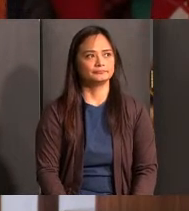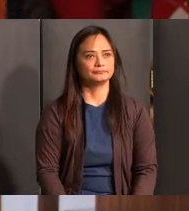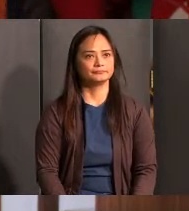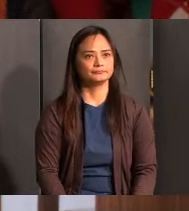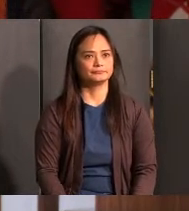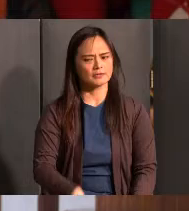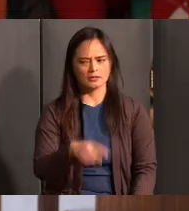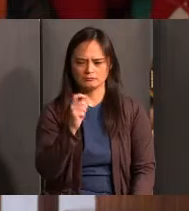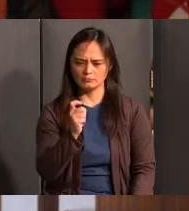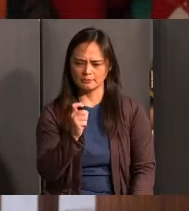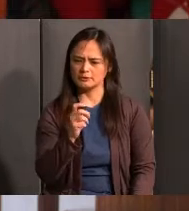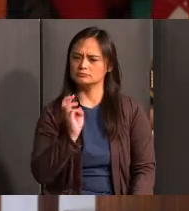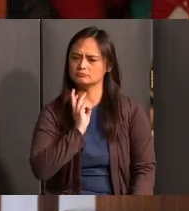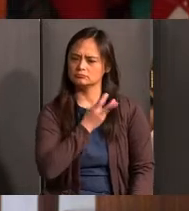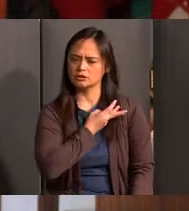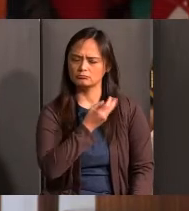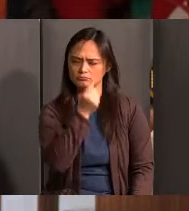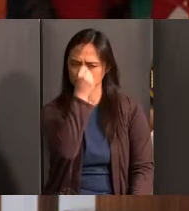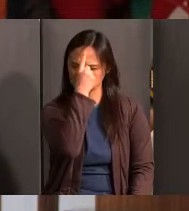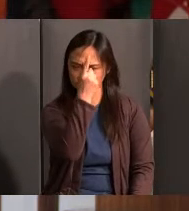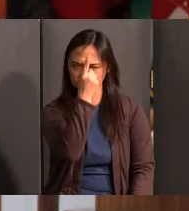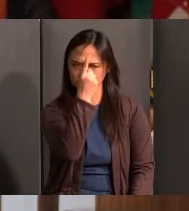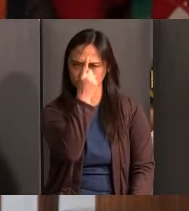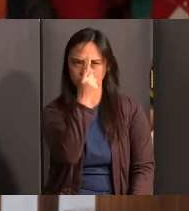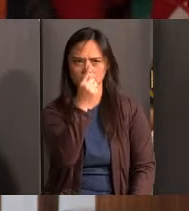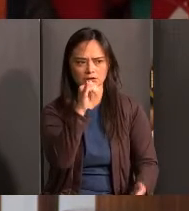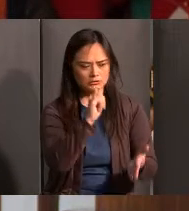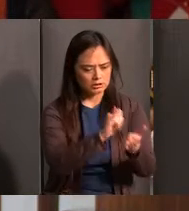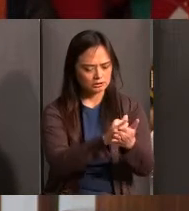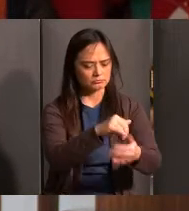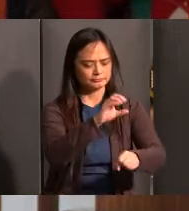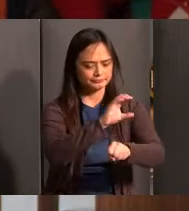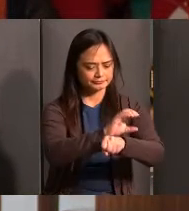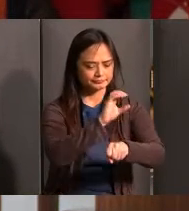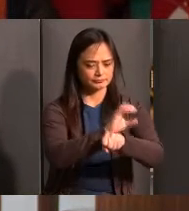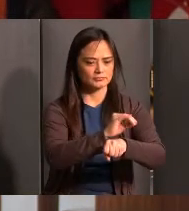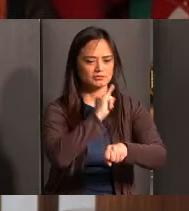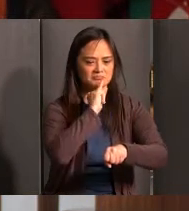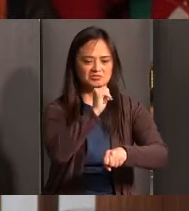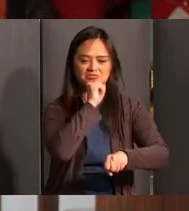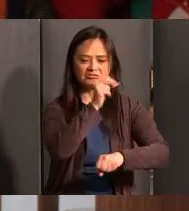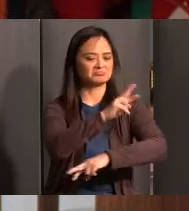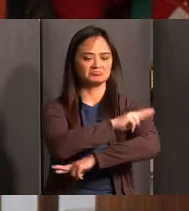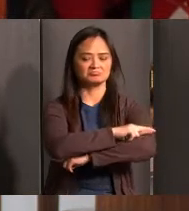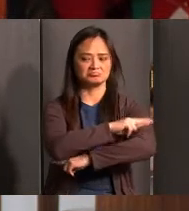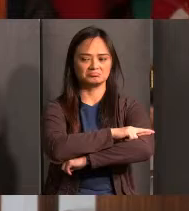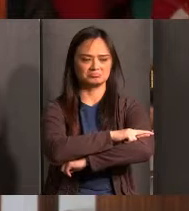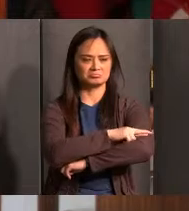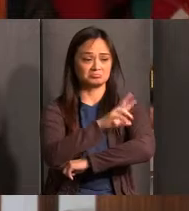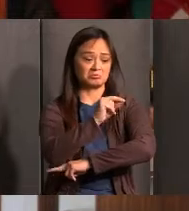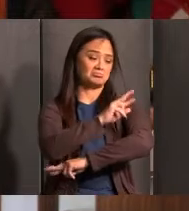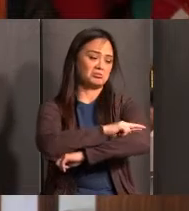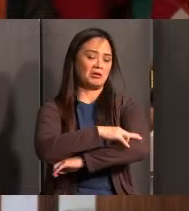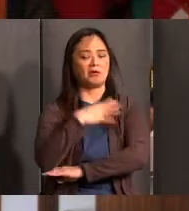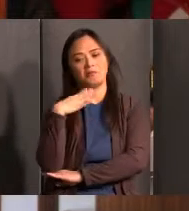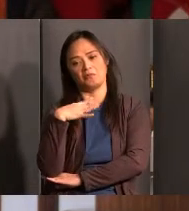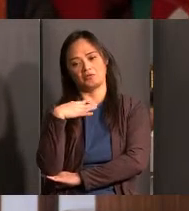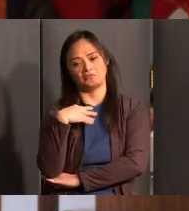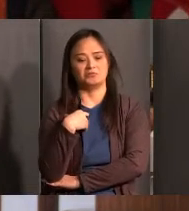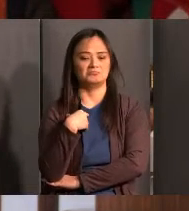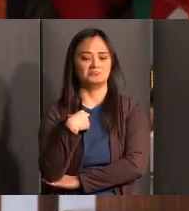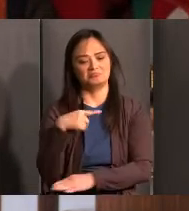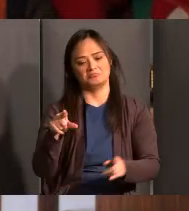kinakailangan ay maunawaan natin po lahat ito. Na ang church is not a passive thing na para bang pupuntahan